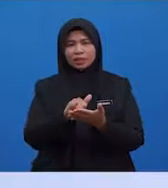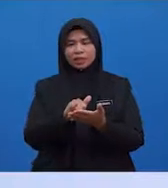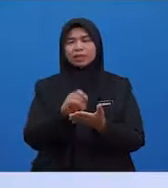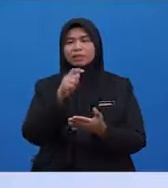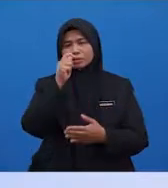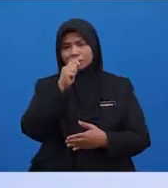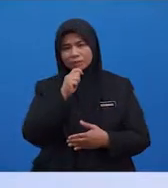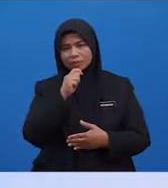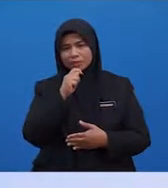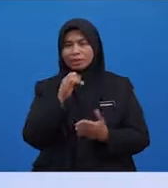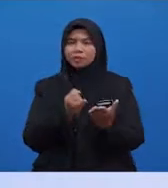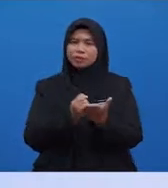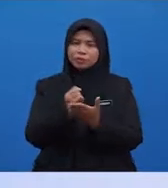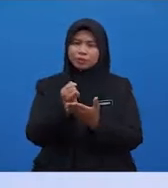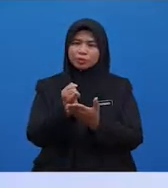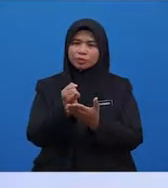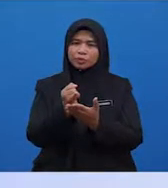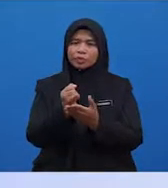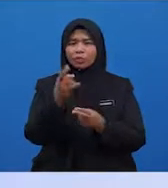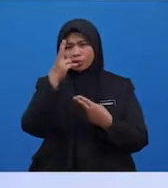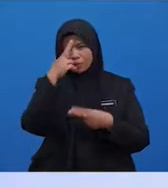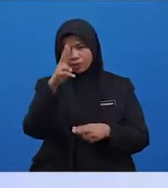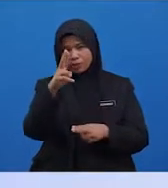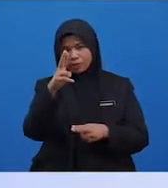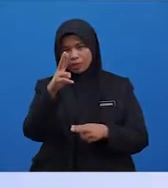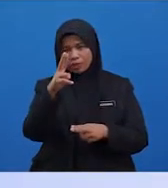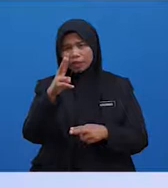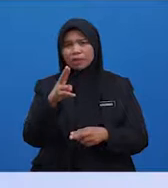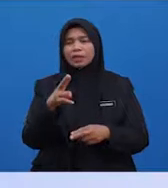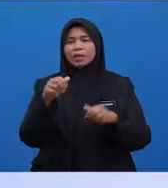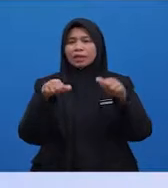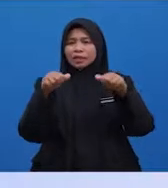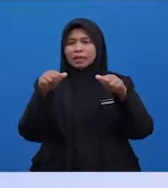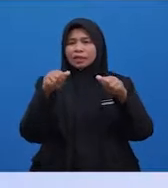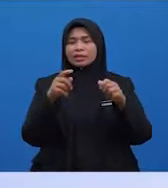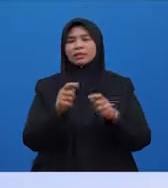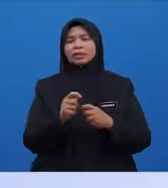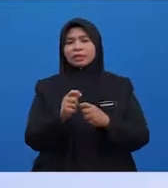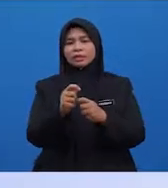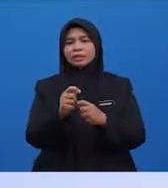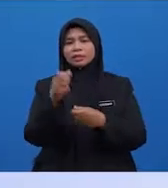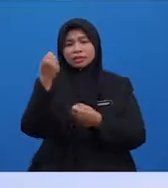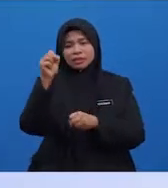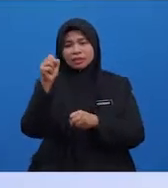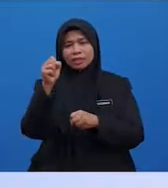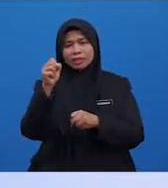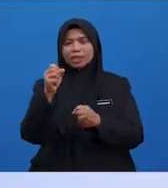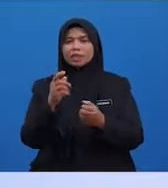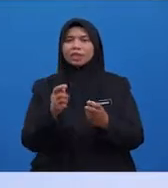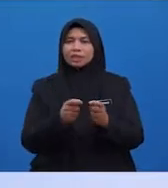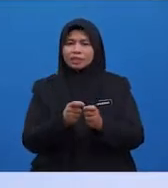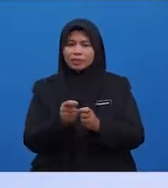ketabahan, jujur, kehormatan, adil, taat setia,